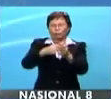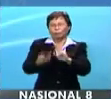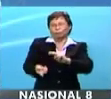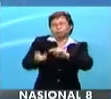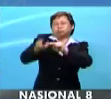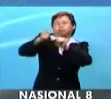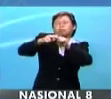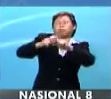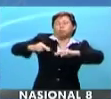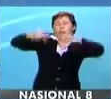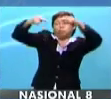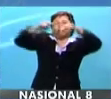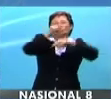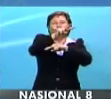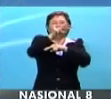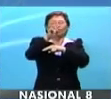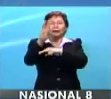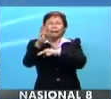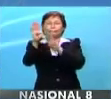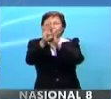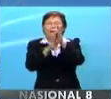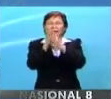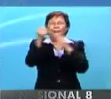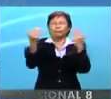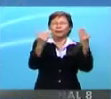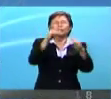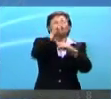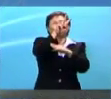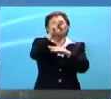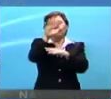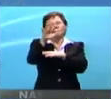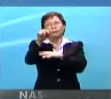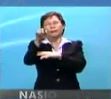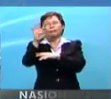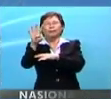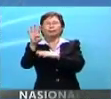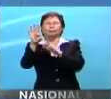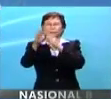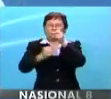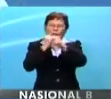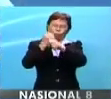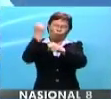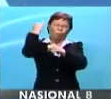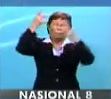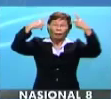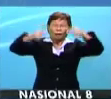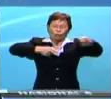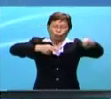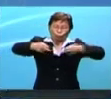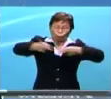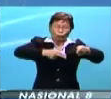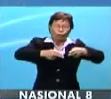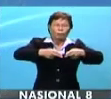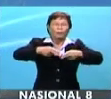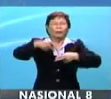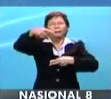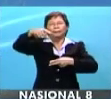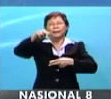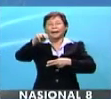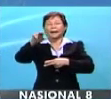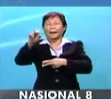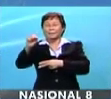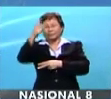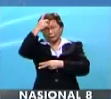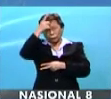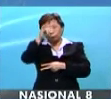meningkat menjadi RM26 bilion berbanding RM25.4 bilion tahun lalu. Pengarah Urusan Perbadanan Nasional Berhad PNS,